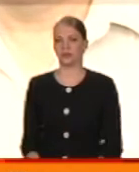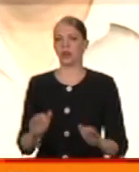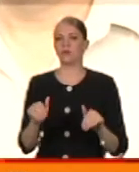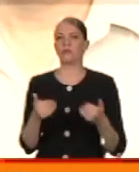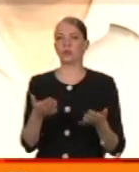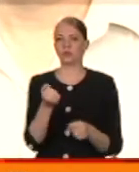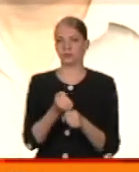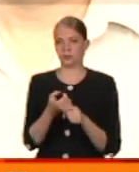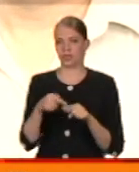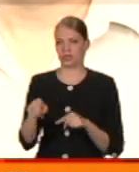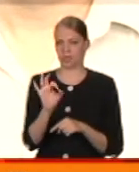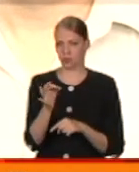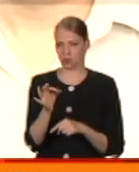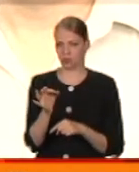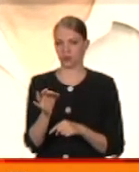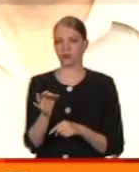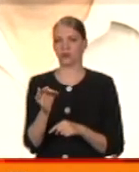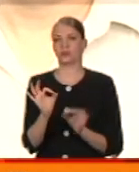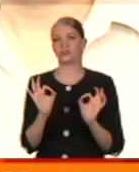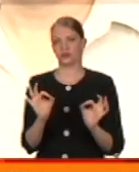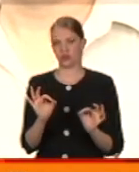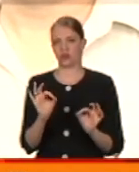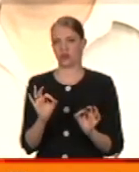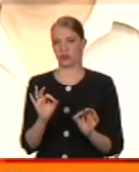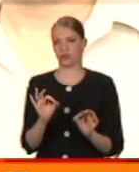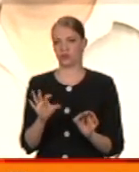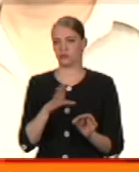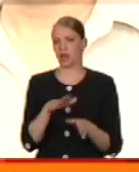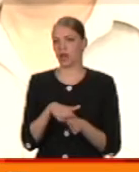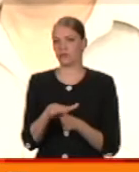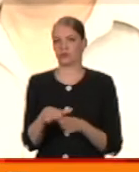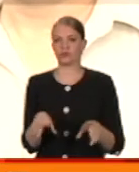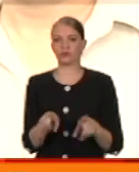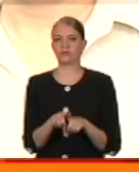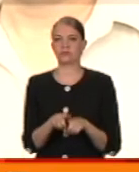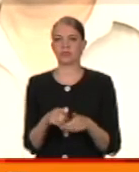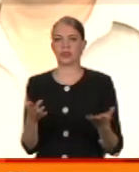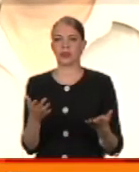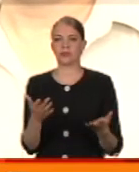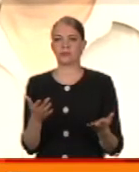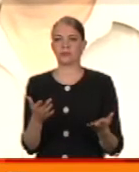Пропозиція попрацювати над цією монетою, звичайно, викликала абсолютно таке,